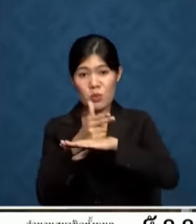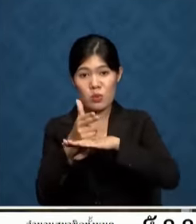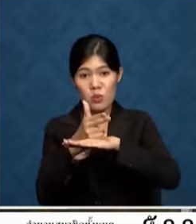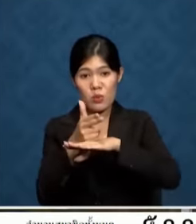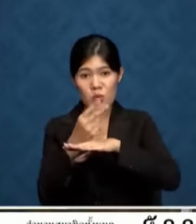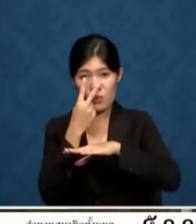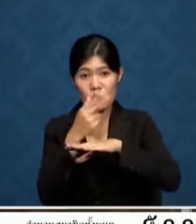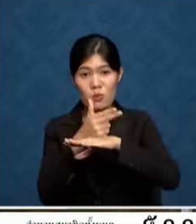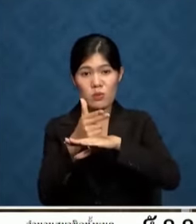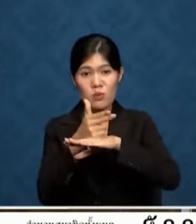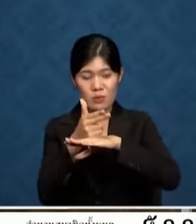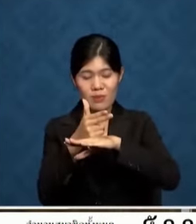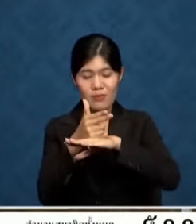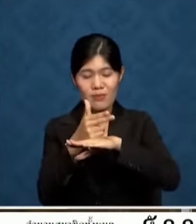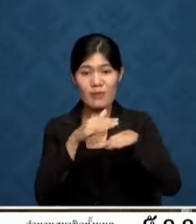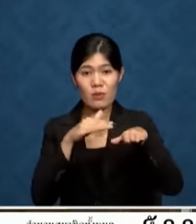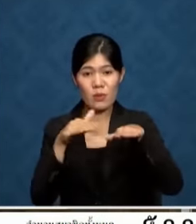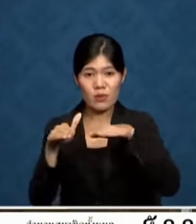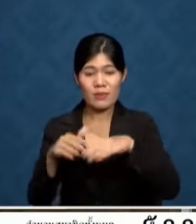กับผม